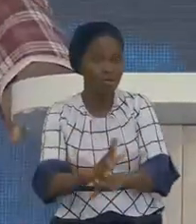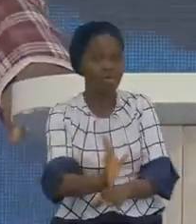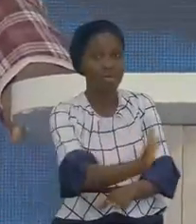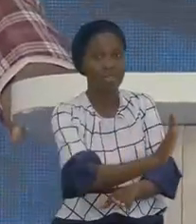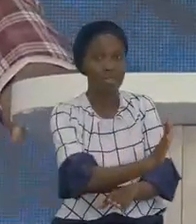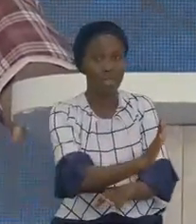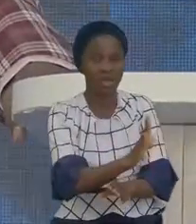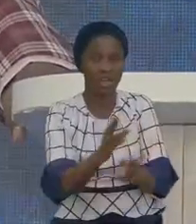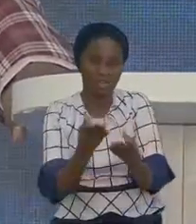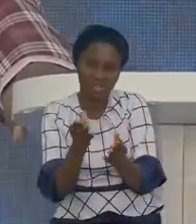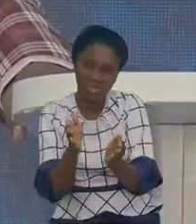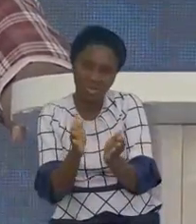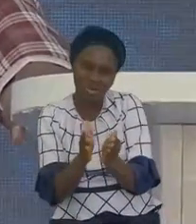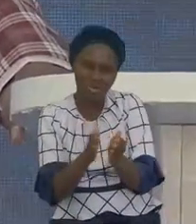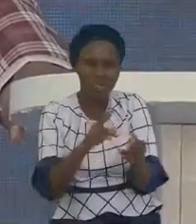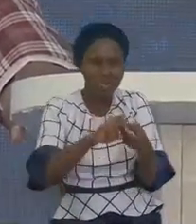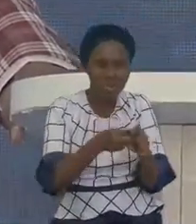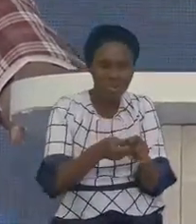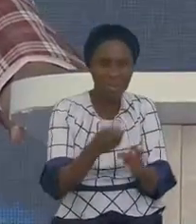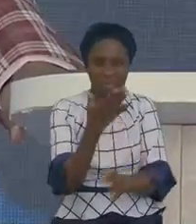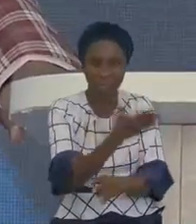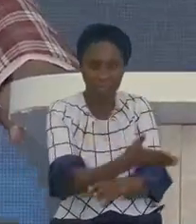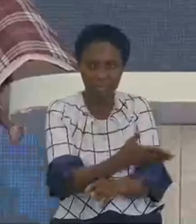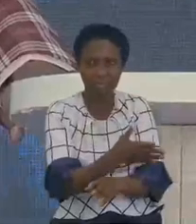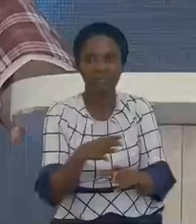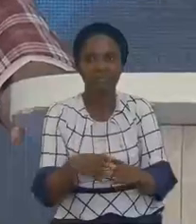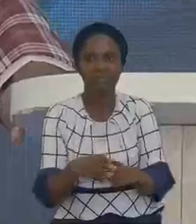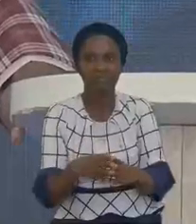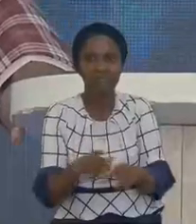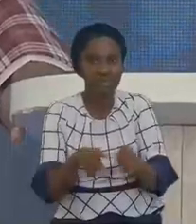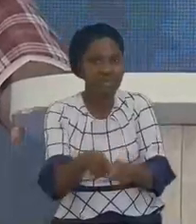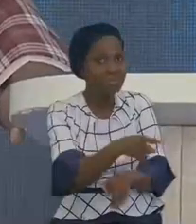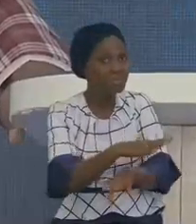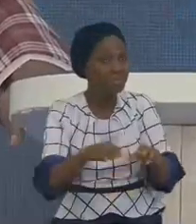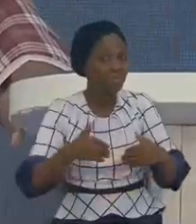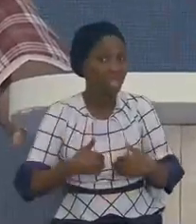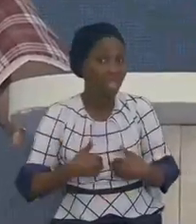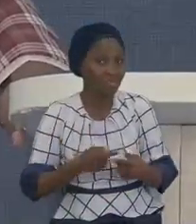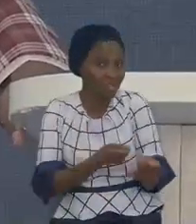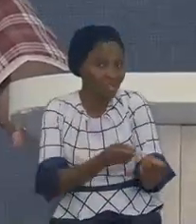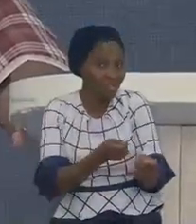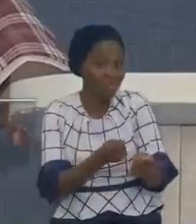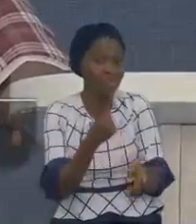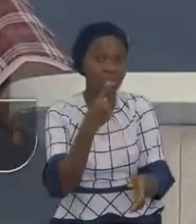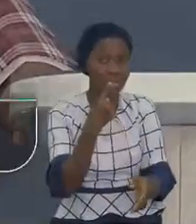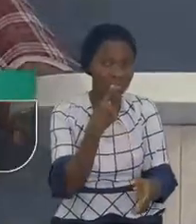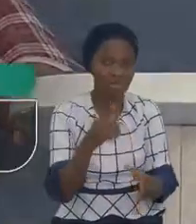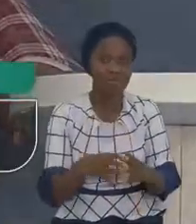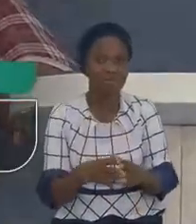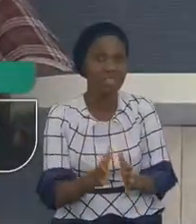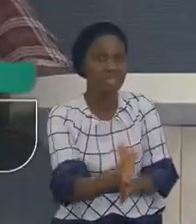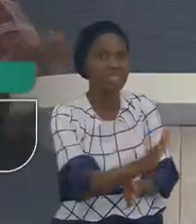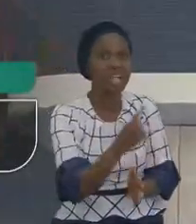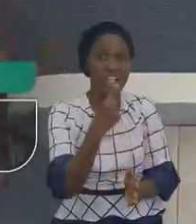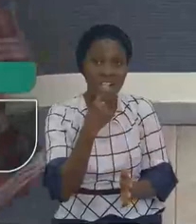là-bas, mais ils n'ont pas une langue domptée, leur langue va les toujours faire tomber à